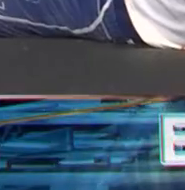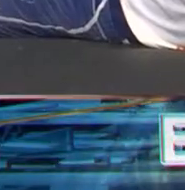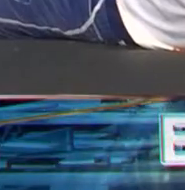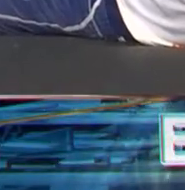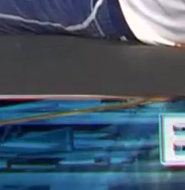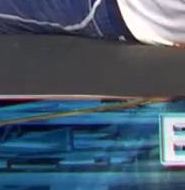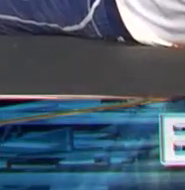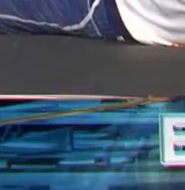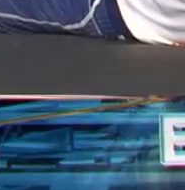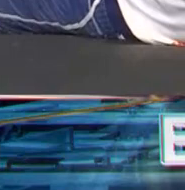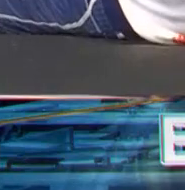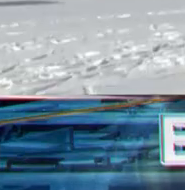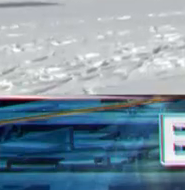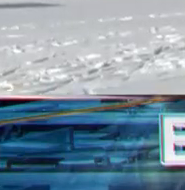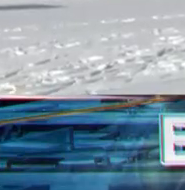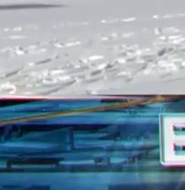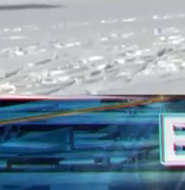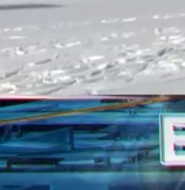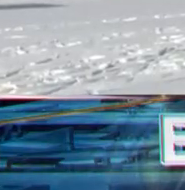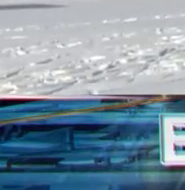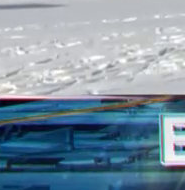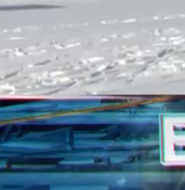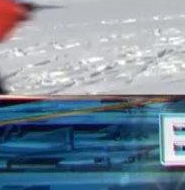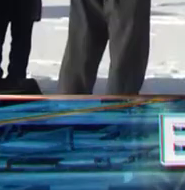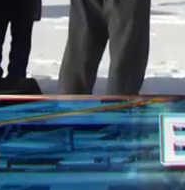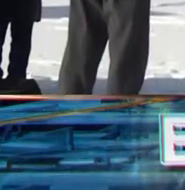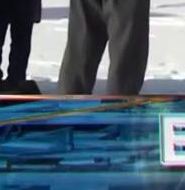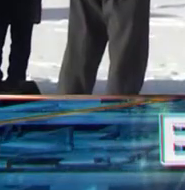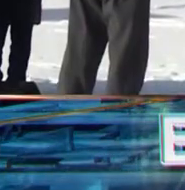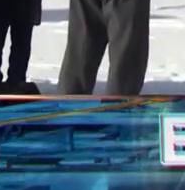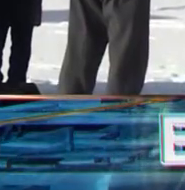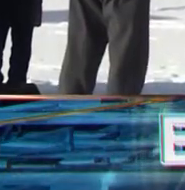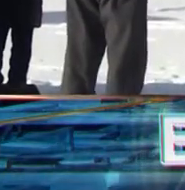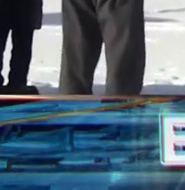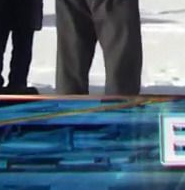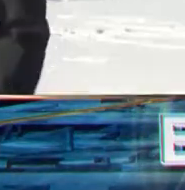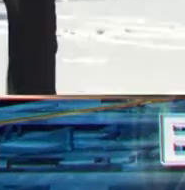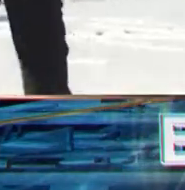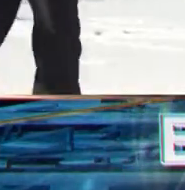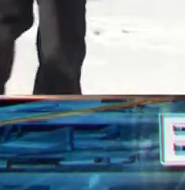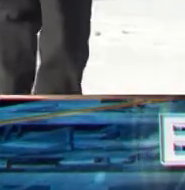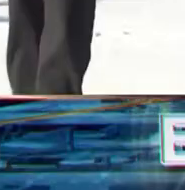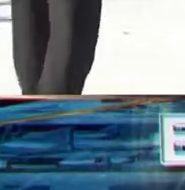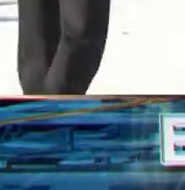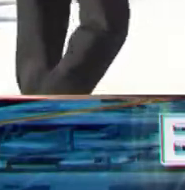Биатлоннан меже биік. Облыстық жастар құрама командасы Талғар ауданда Қазақстан чемпионатына дайындалып жатыр.